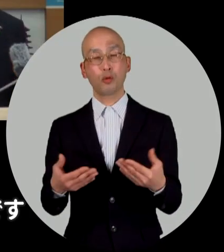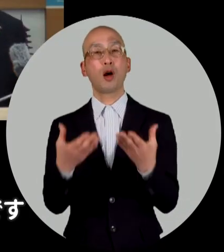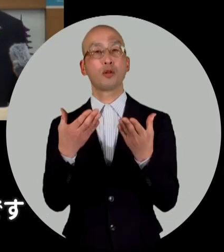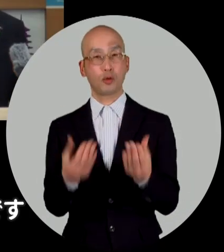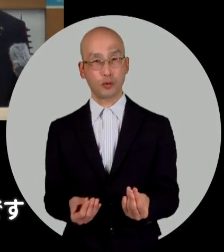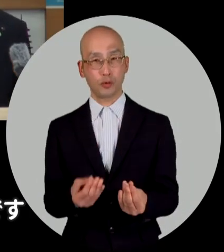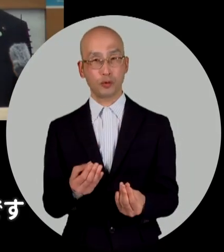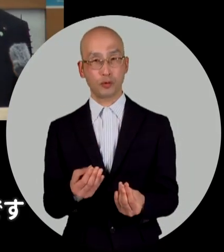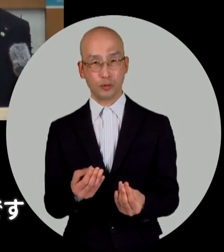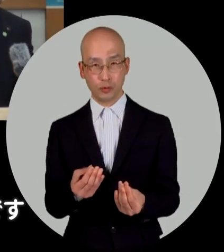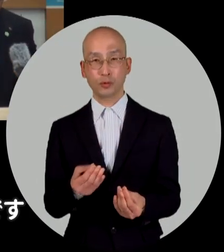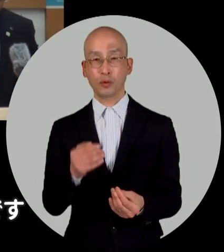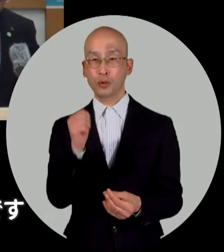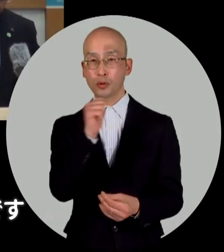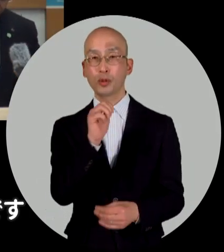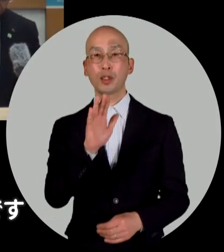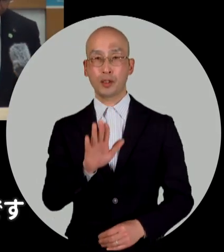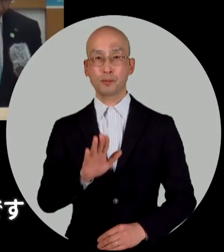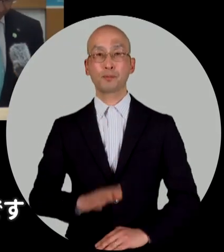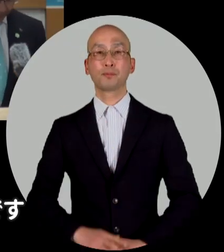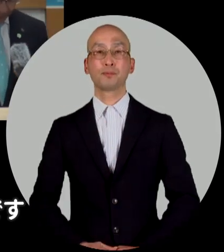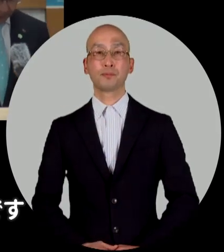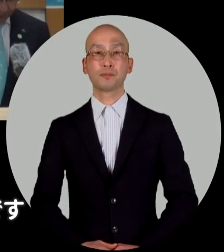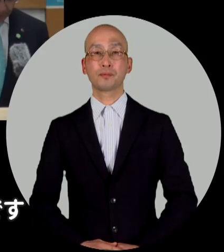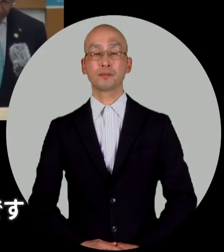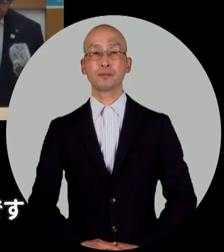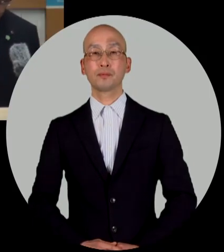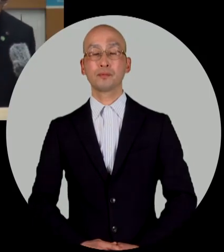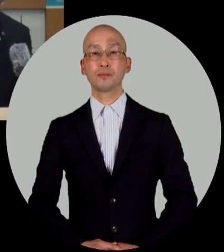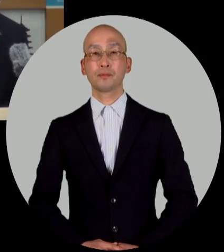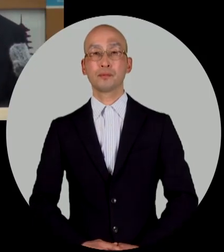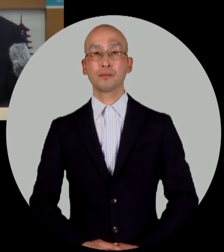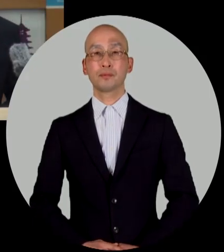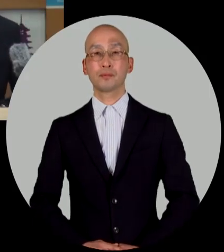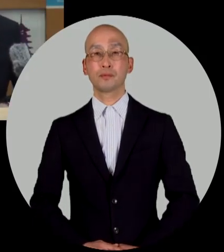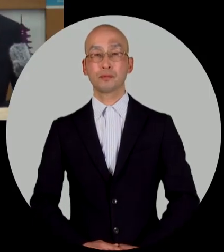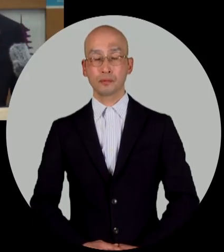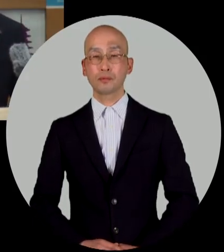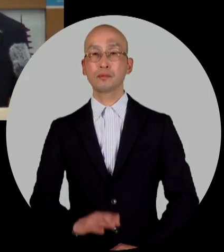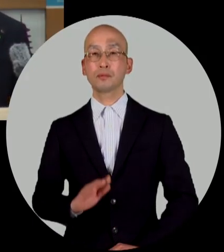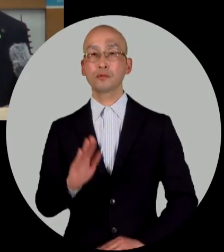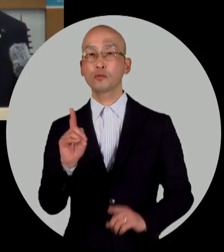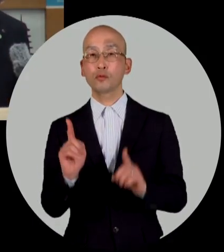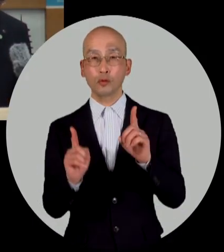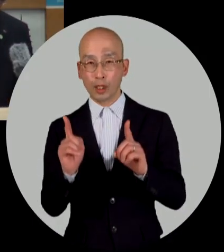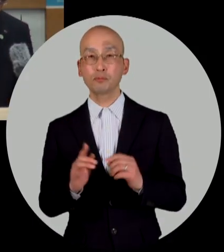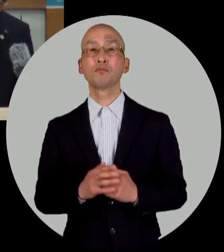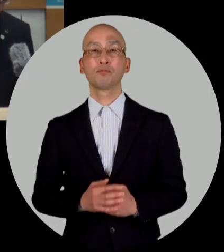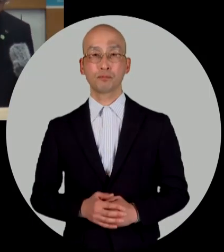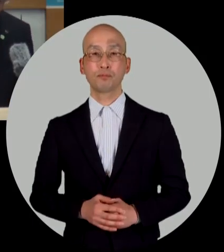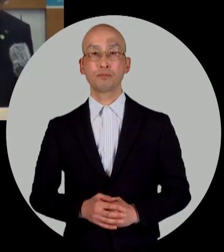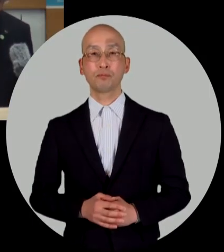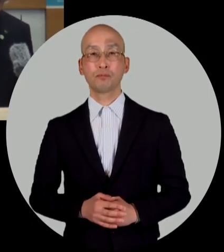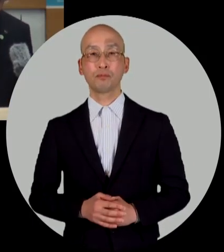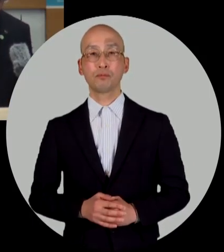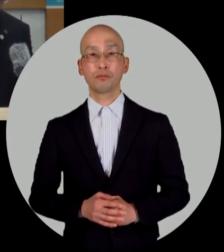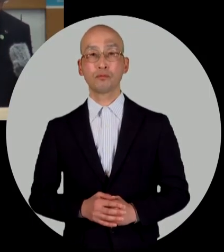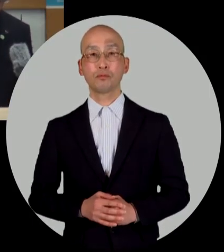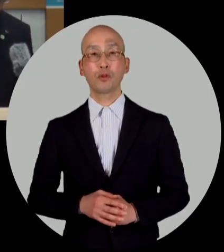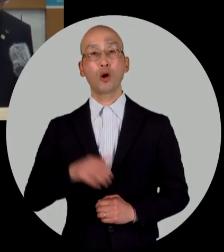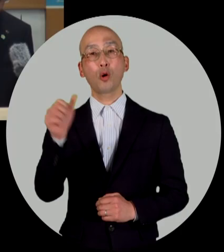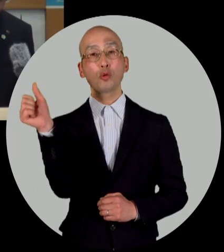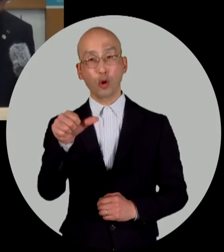を、ないしは縮小の予定をしております。いずれにいたしましても、5類への変